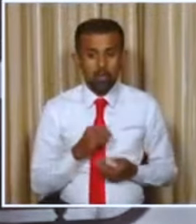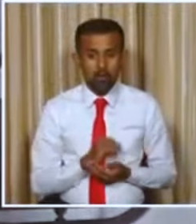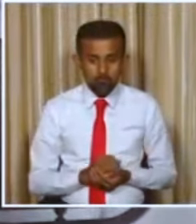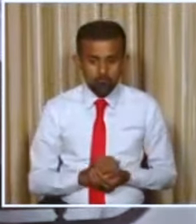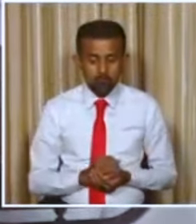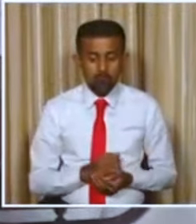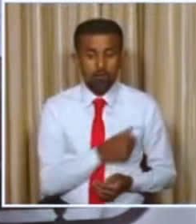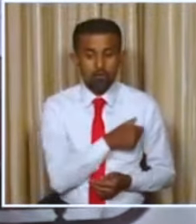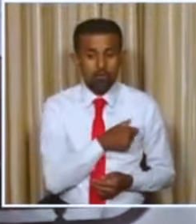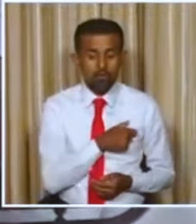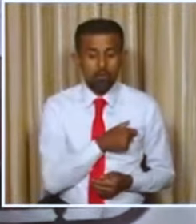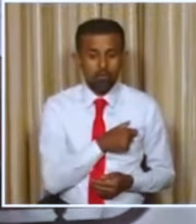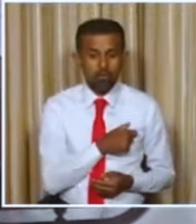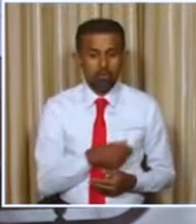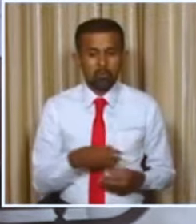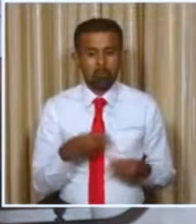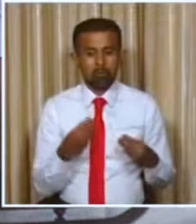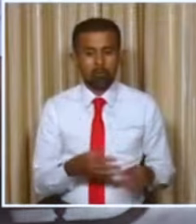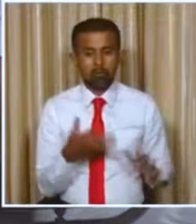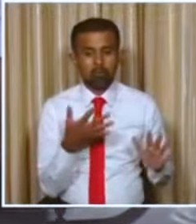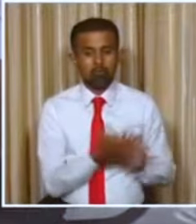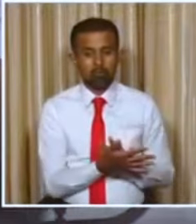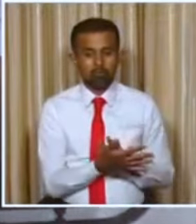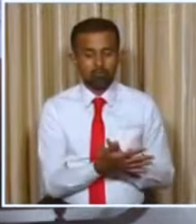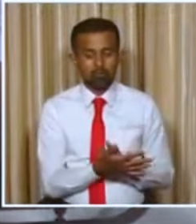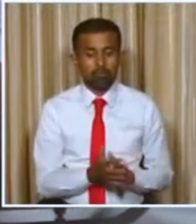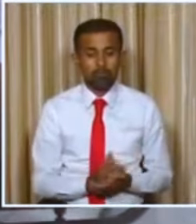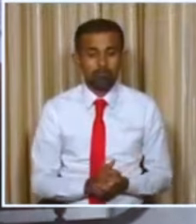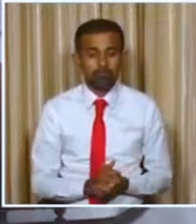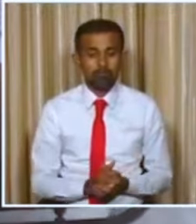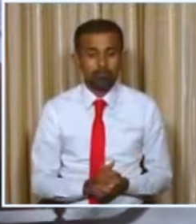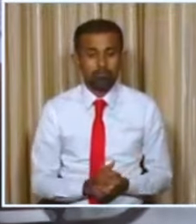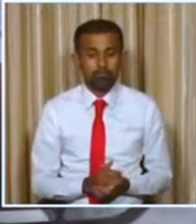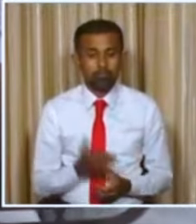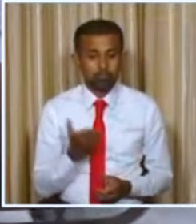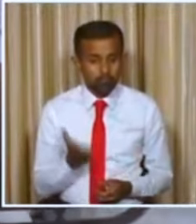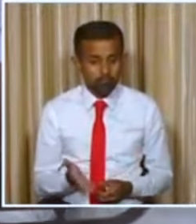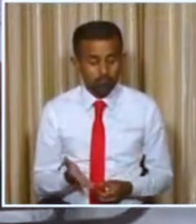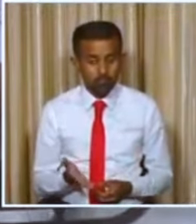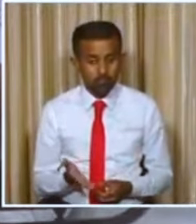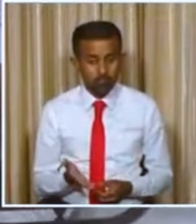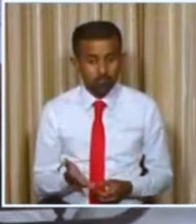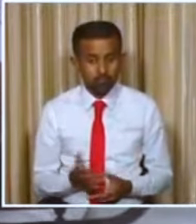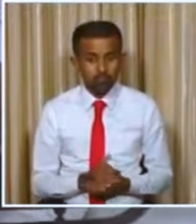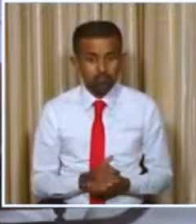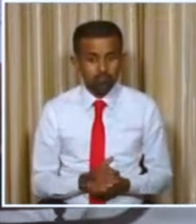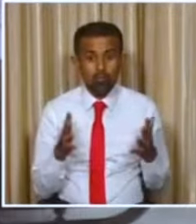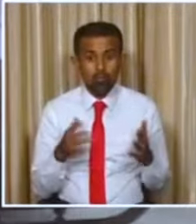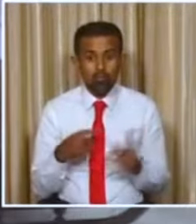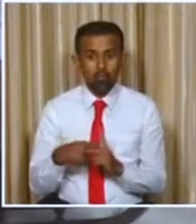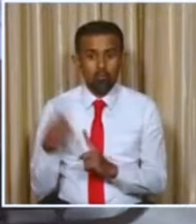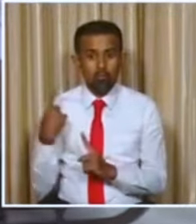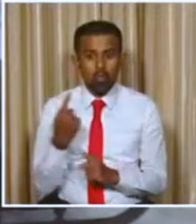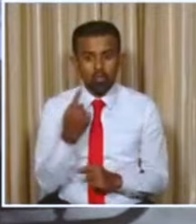உங்களுடைய போக்கிலே நீங்கள் ஒரு மாற்றத்தை ஏற்படுத்திக் கொள்ள வேண்டும். அடுத்த ஜனாதிபதி தேர்தலுக்கு தயாராகி கொண்டிருக்கிறீர்கள், பல வேட்பாளர்களுடைய பெயர்கள் அடிபடுகின்றன,